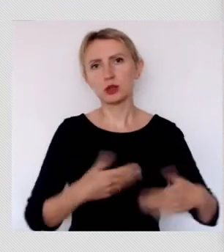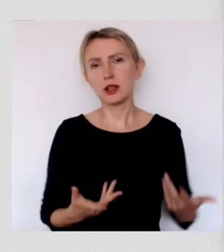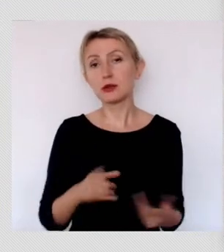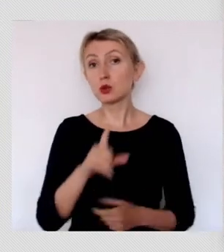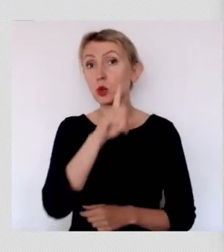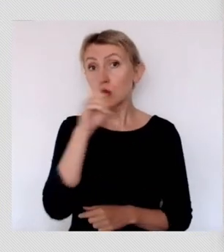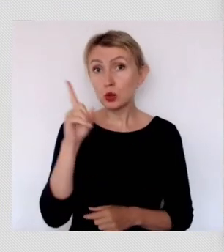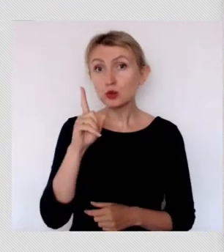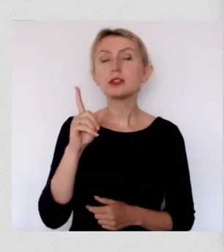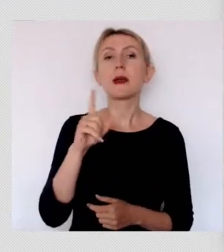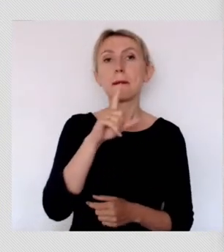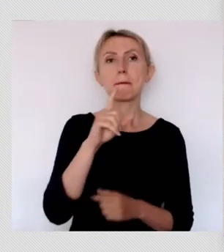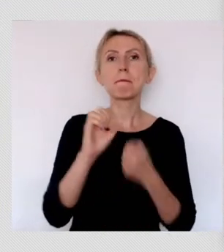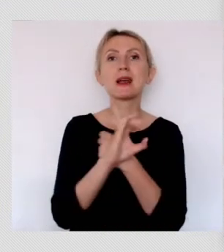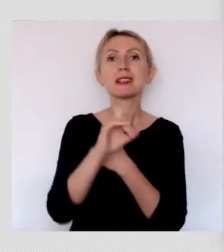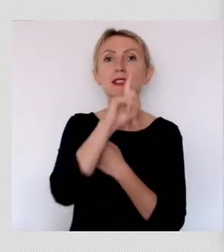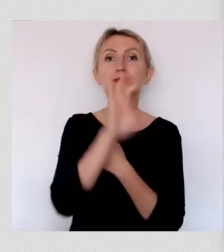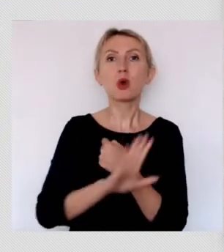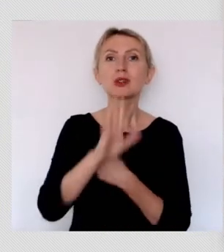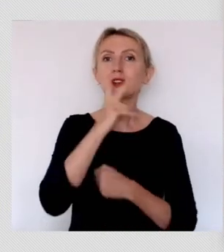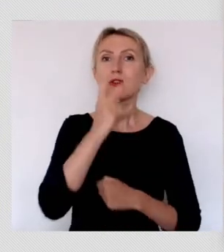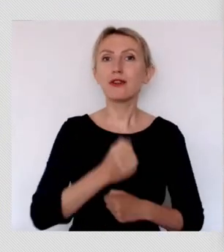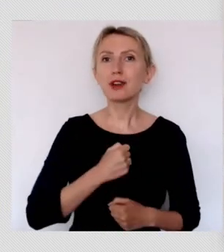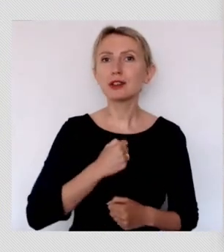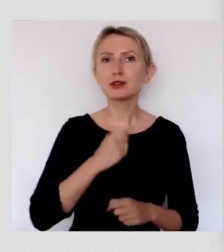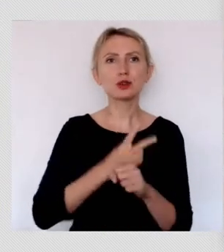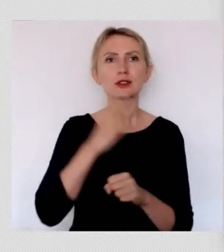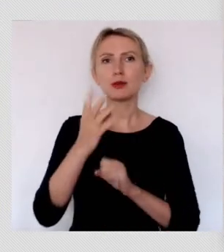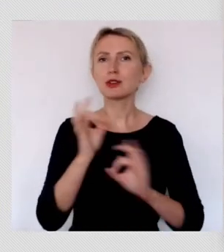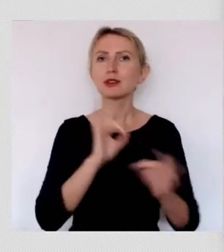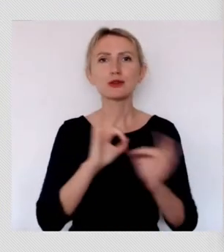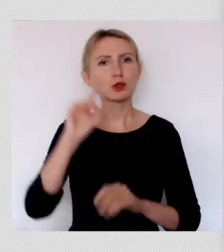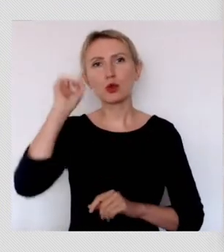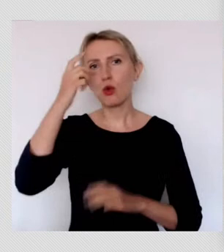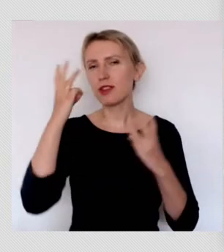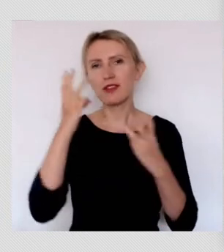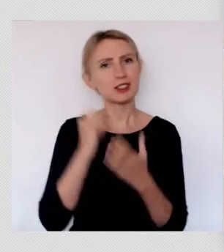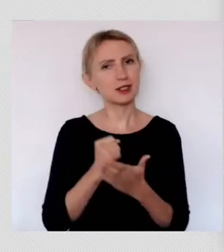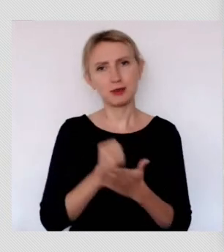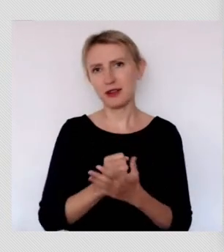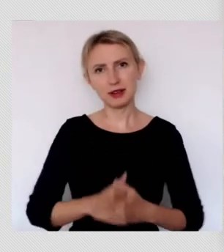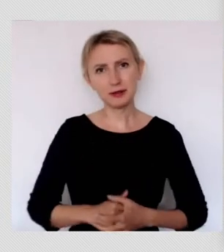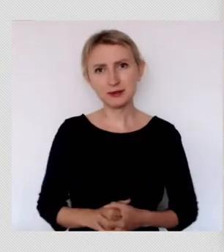media społecznościowe i ta transparentność, czyli dostępność informacji. To jest najważniejsze rzeczy. To są.